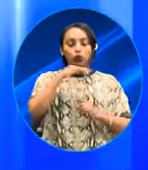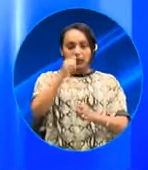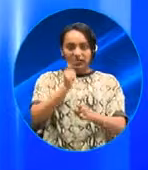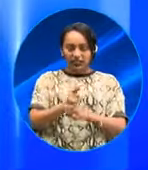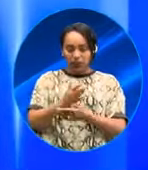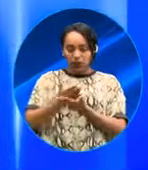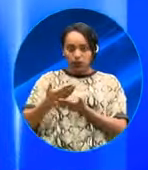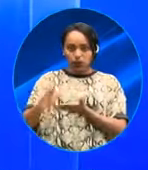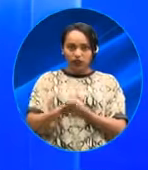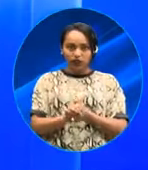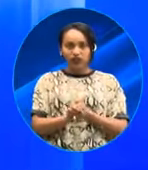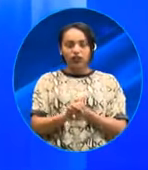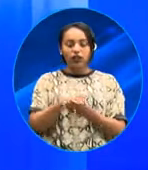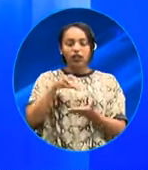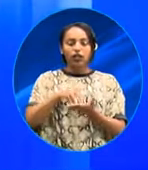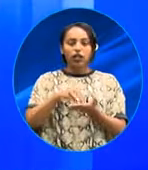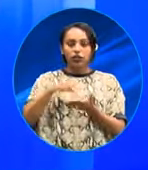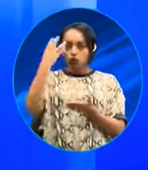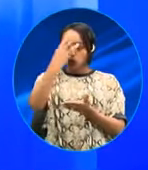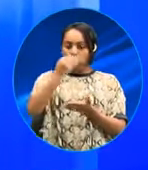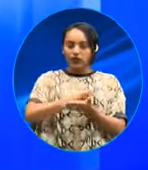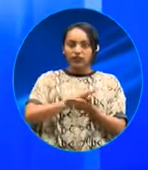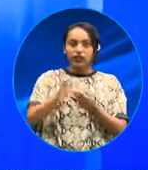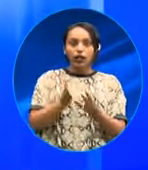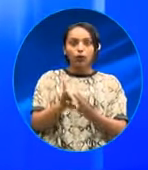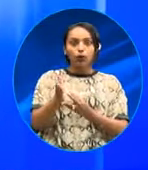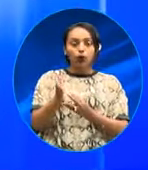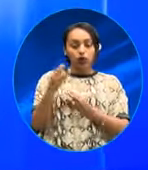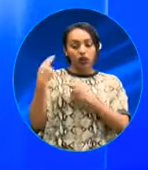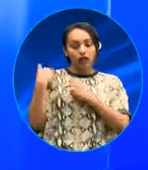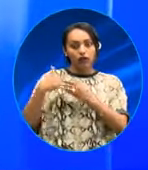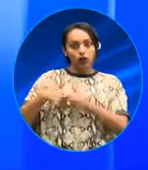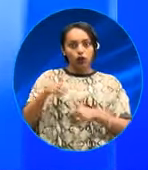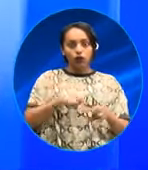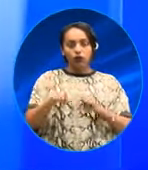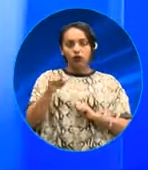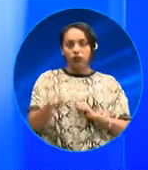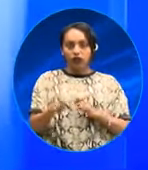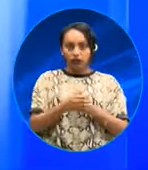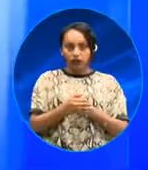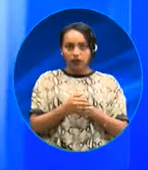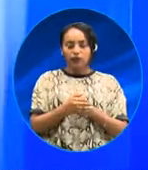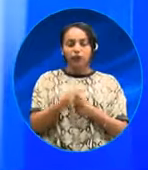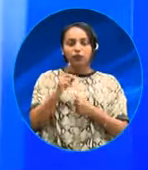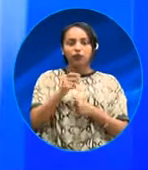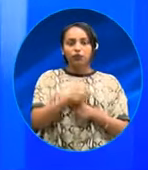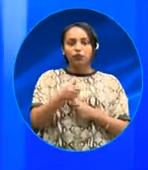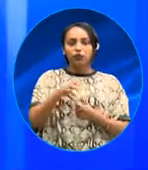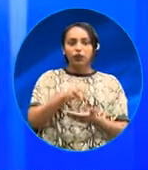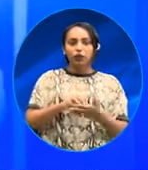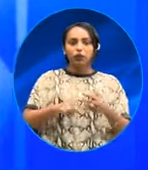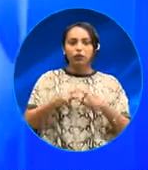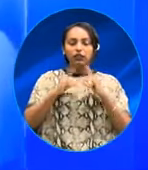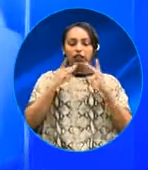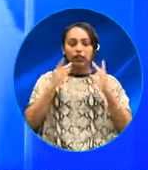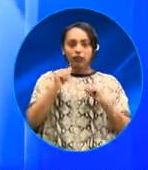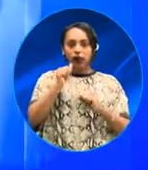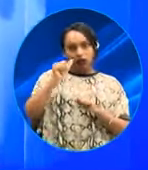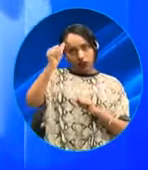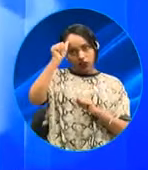በአግባቡ በማስወገድ ለከተማዋ ውበትና ጽዳት የበኩላቸውን ሚና ሊወጡ እንደሚገባም የአዲስ አበባ ከተማ ምክትል